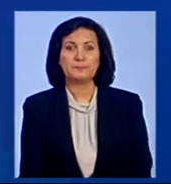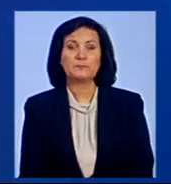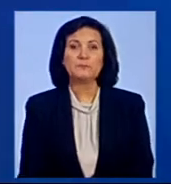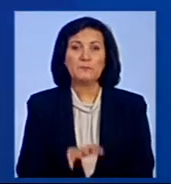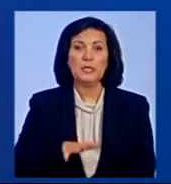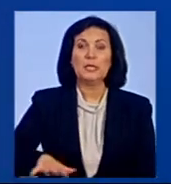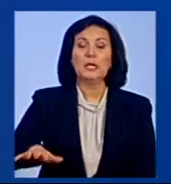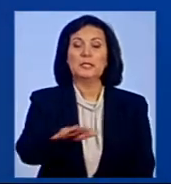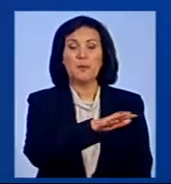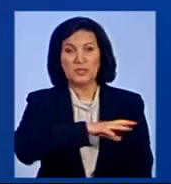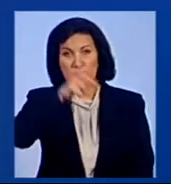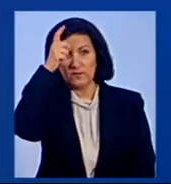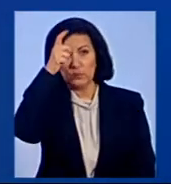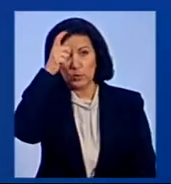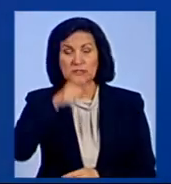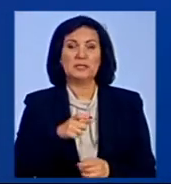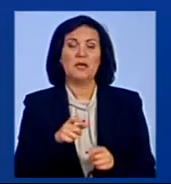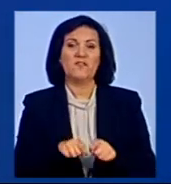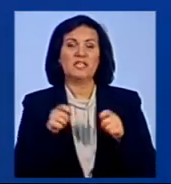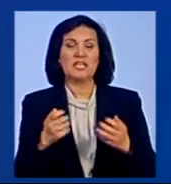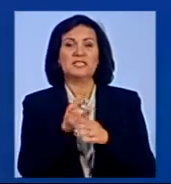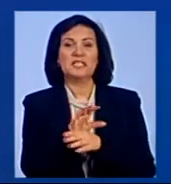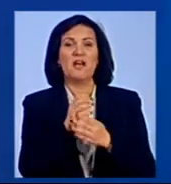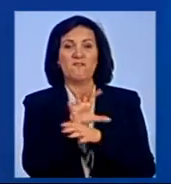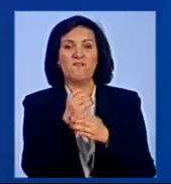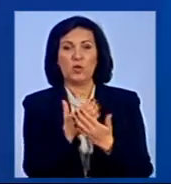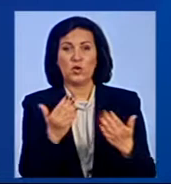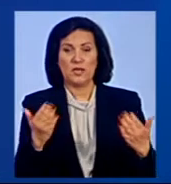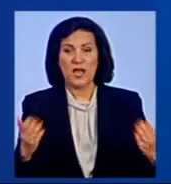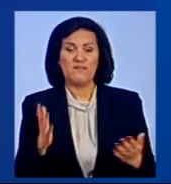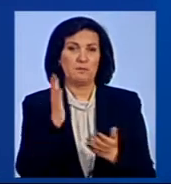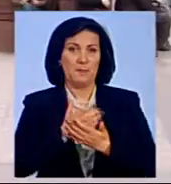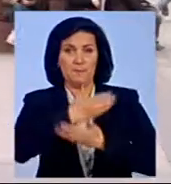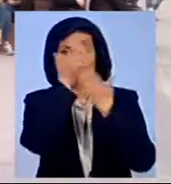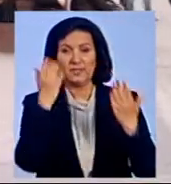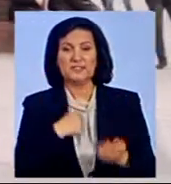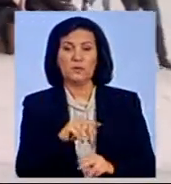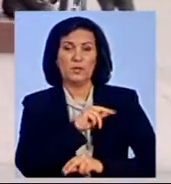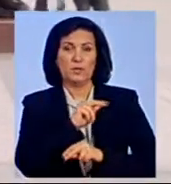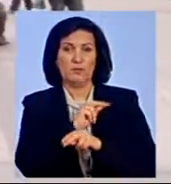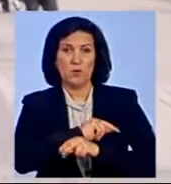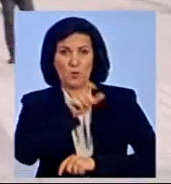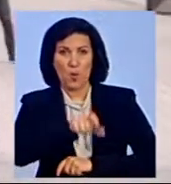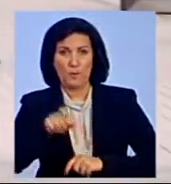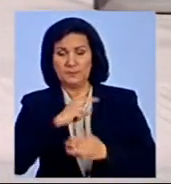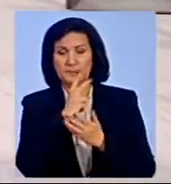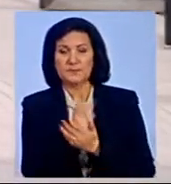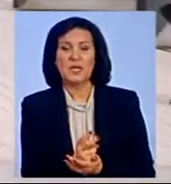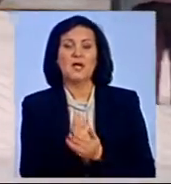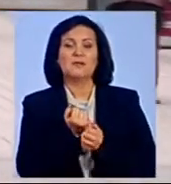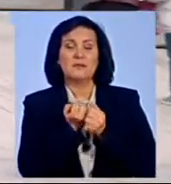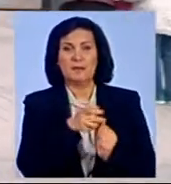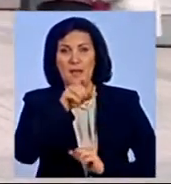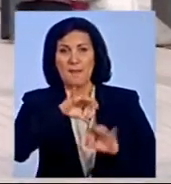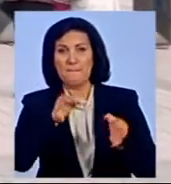На площі Таксим в турецькому Стамбулі відкрилася виставка фотографій «Просто неба». Свої роботи представили 14 митців із міст побратимів Стамбула